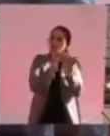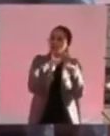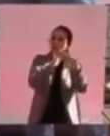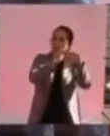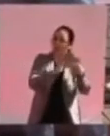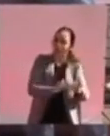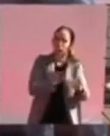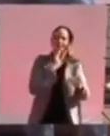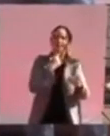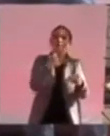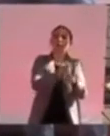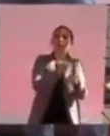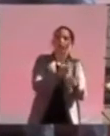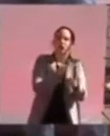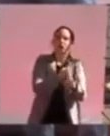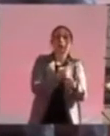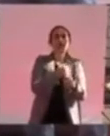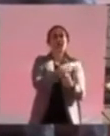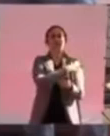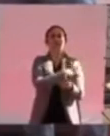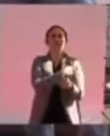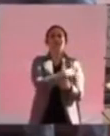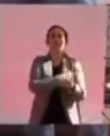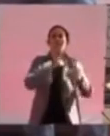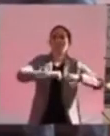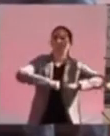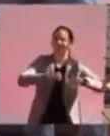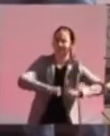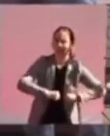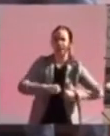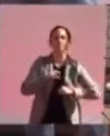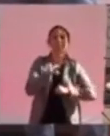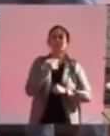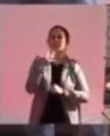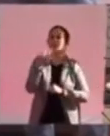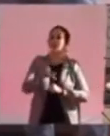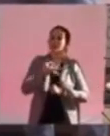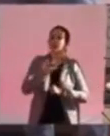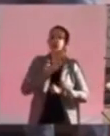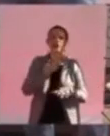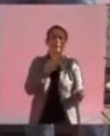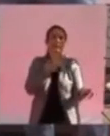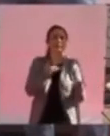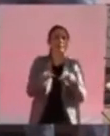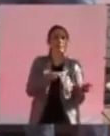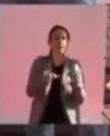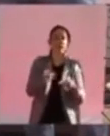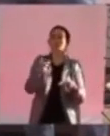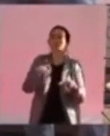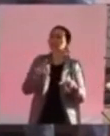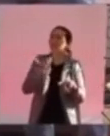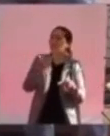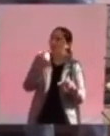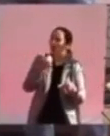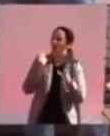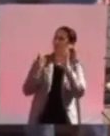stress lavorativo quasi sempre riconducibile all'isolamento e all'assenza di confronto e condivisione